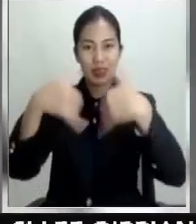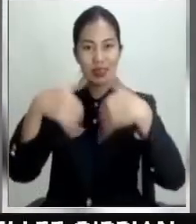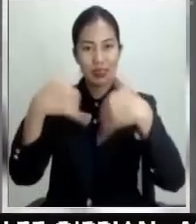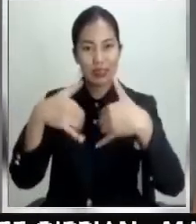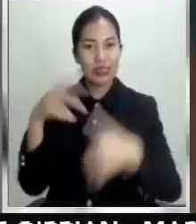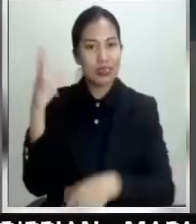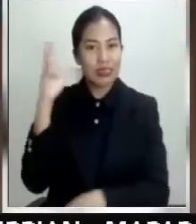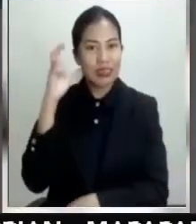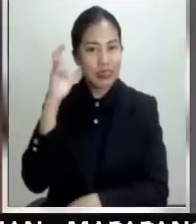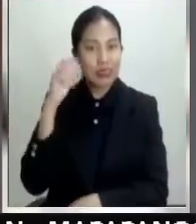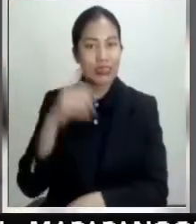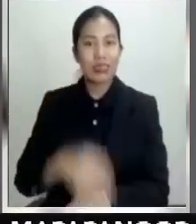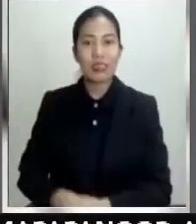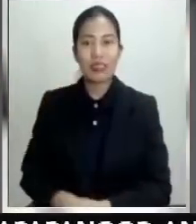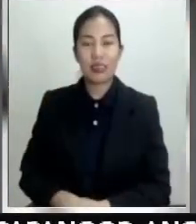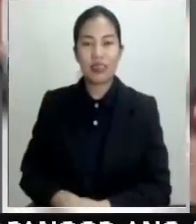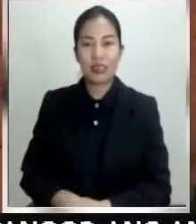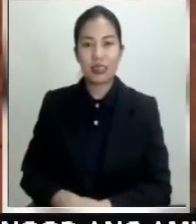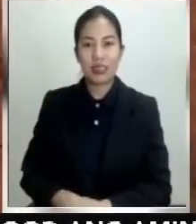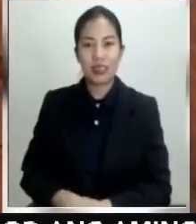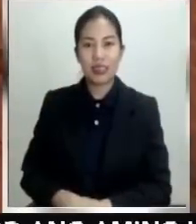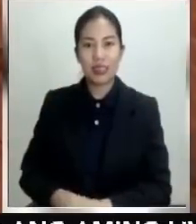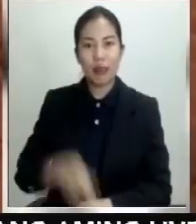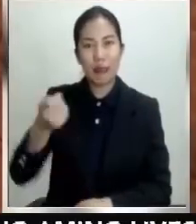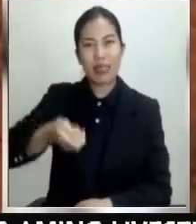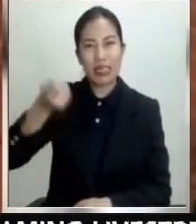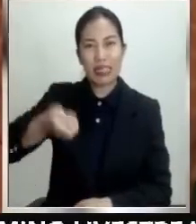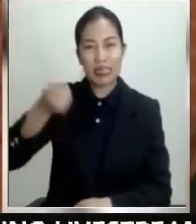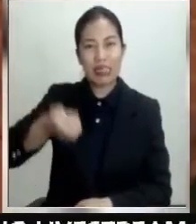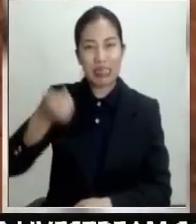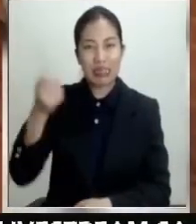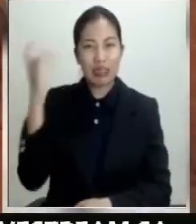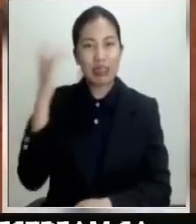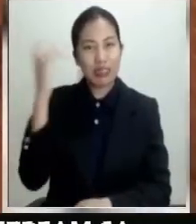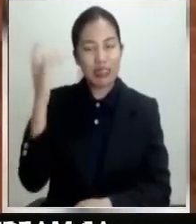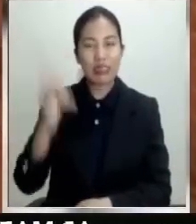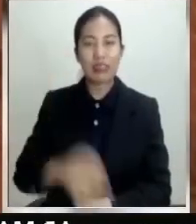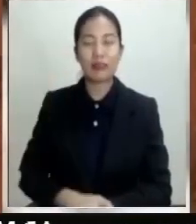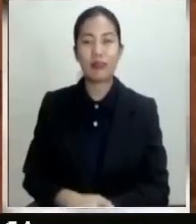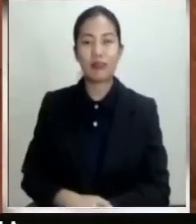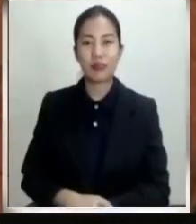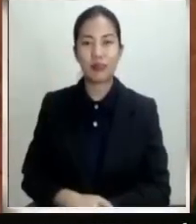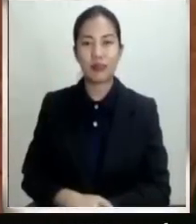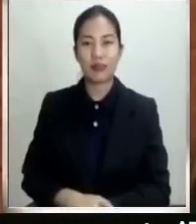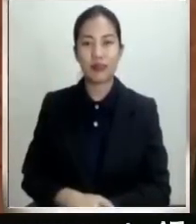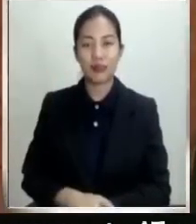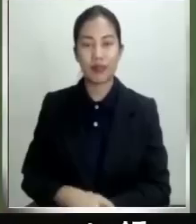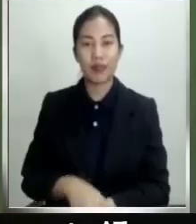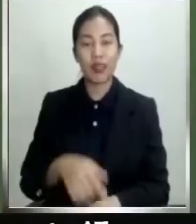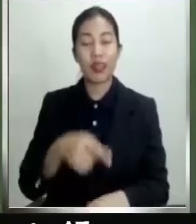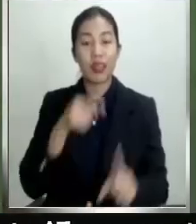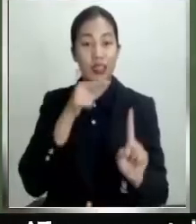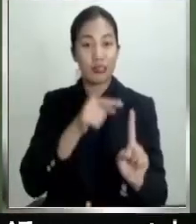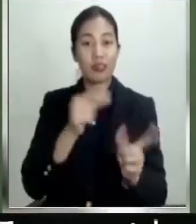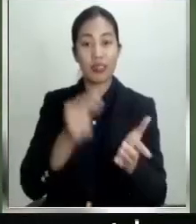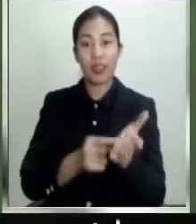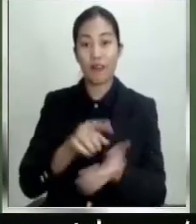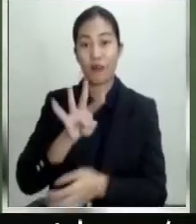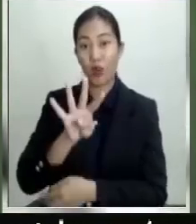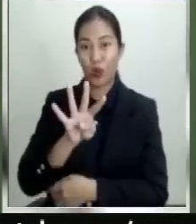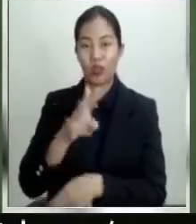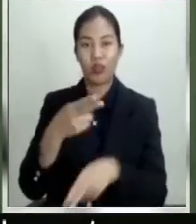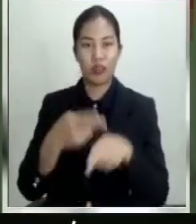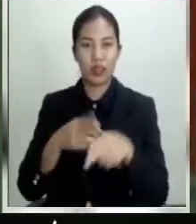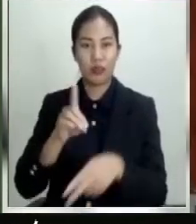ang mga lato-lato sa labas. Isa sa mga tila na humaling na rito ang grade 4 student na si Dave na na-master na raw